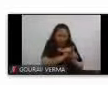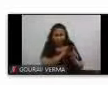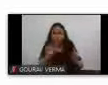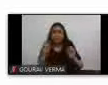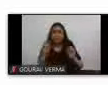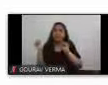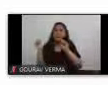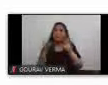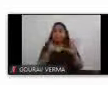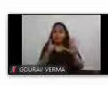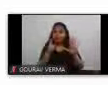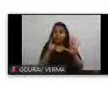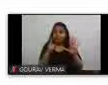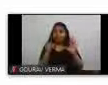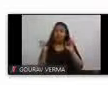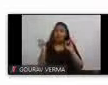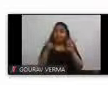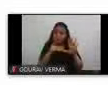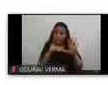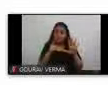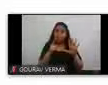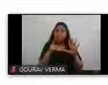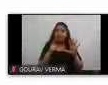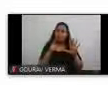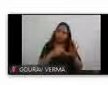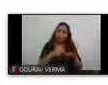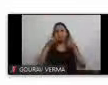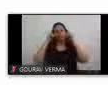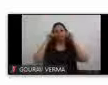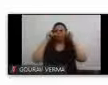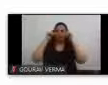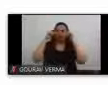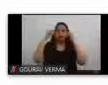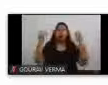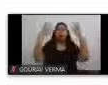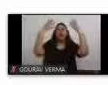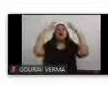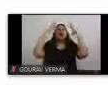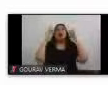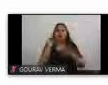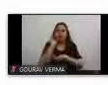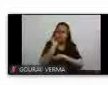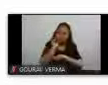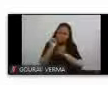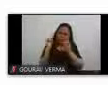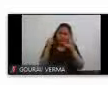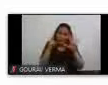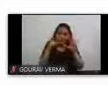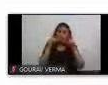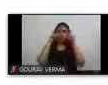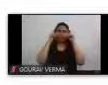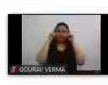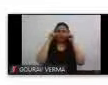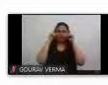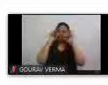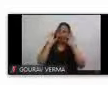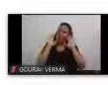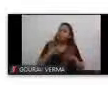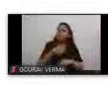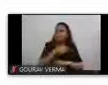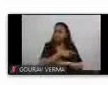response, infant blinks at sudden appearance of a bright light. Bright light aap dikhate to bache ka blinking hota